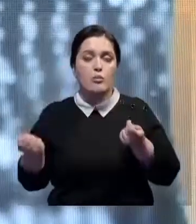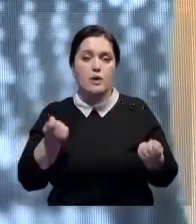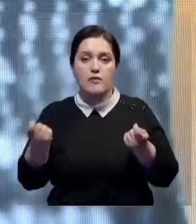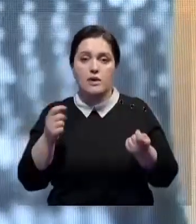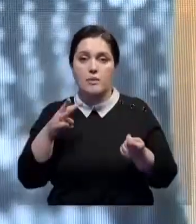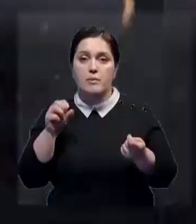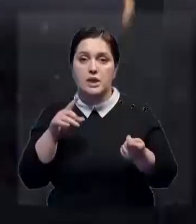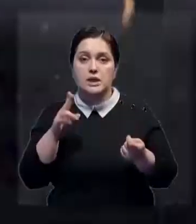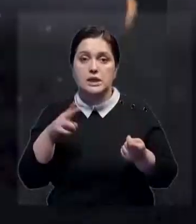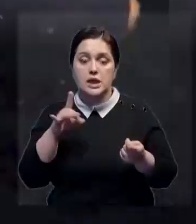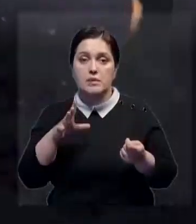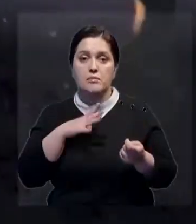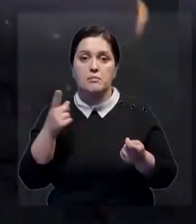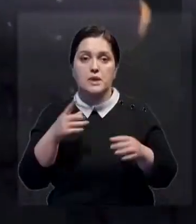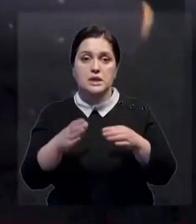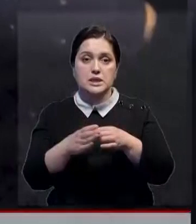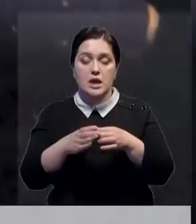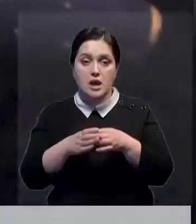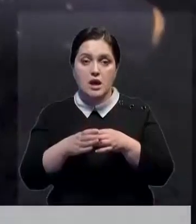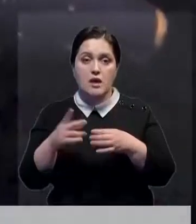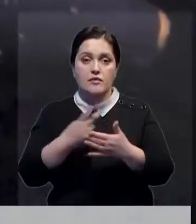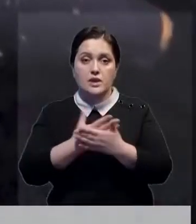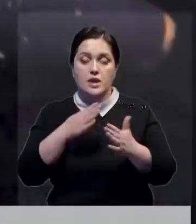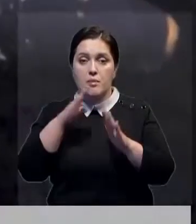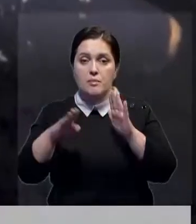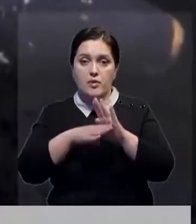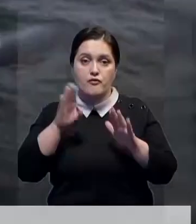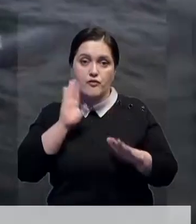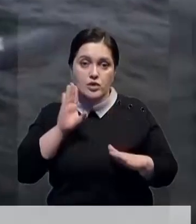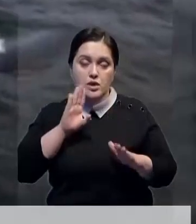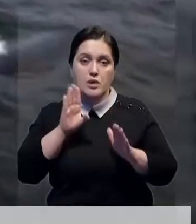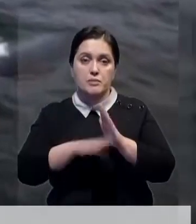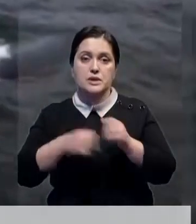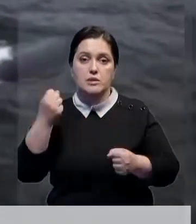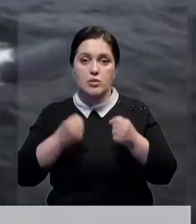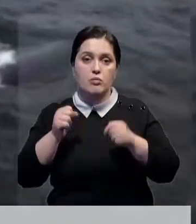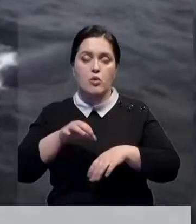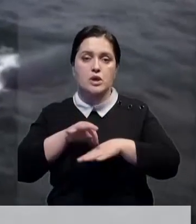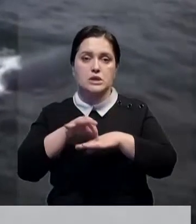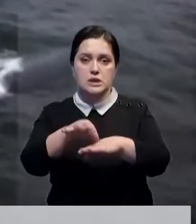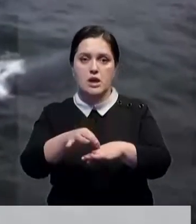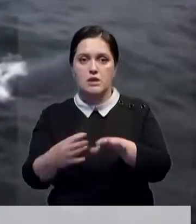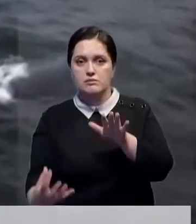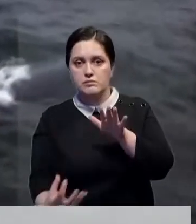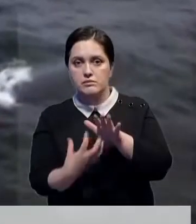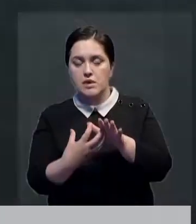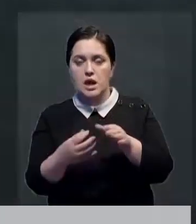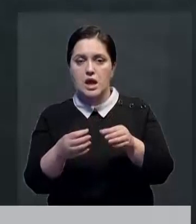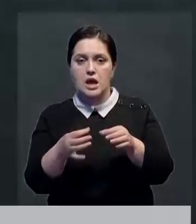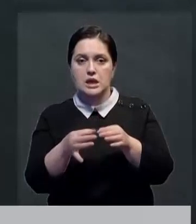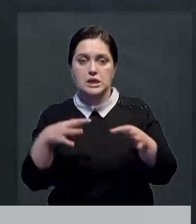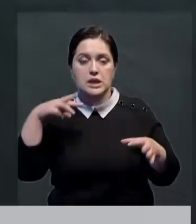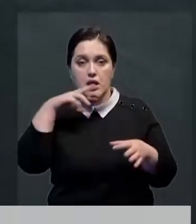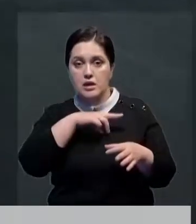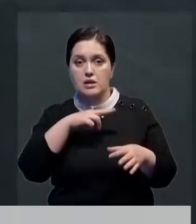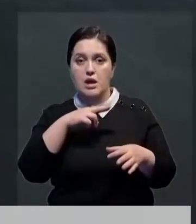в марте КНДР испытывала первый тип этого вида оружия. Подводный беспилотник может нести ядерный заряд. В Пхеньяне